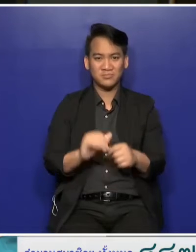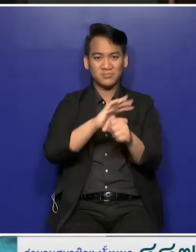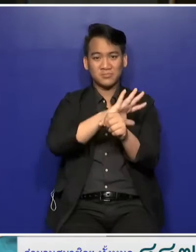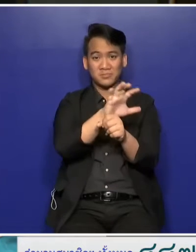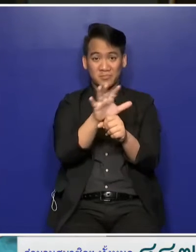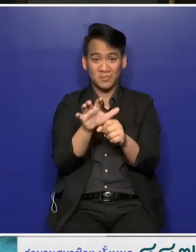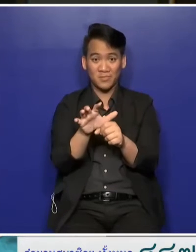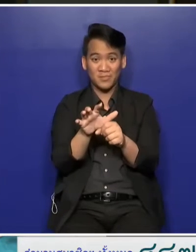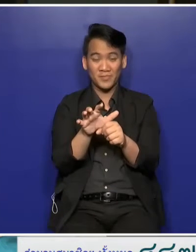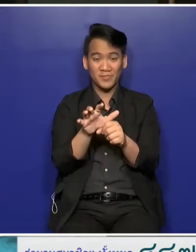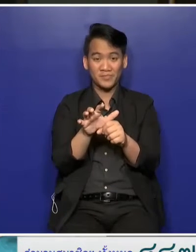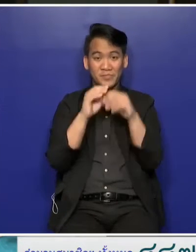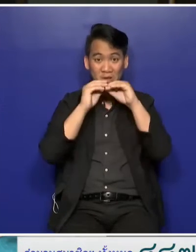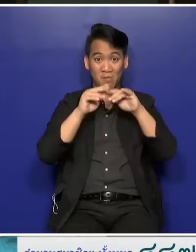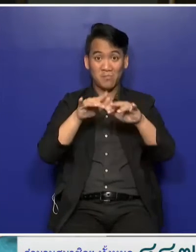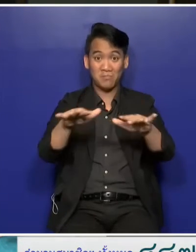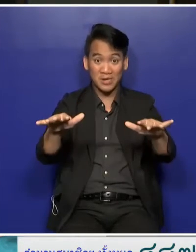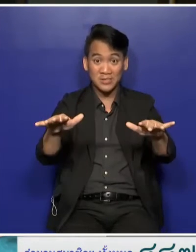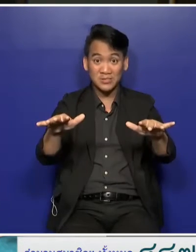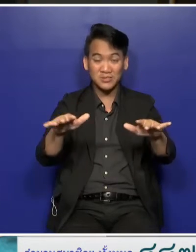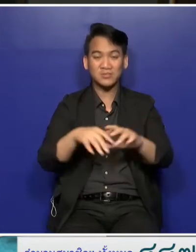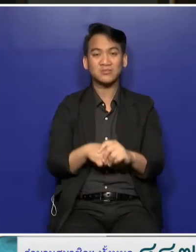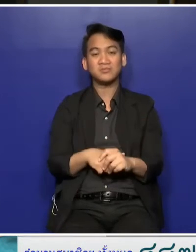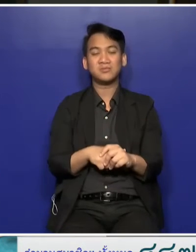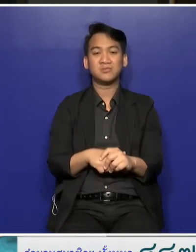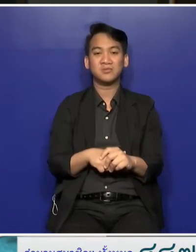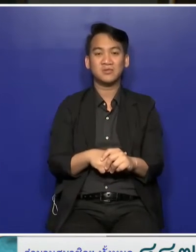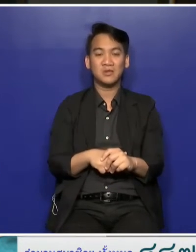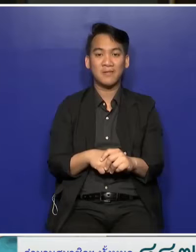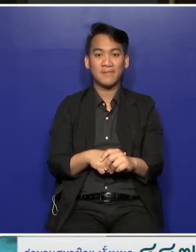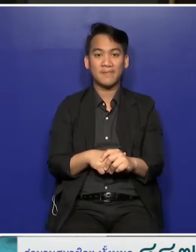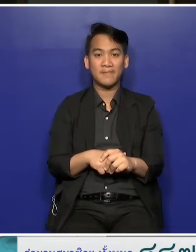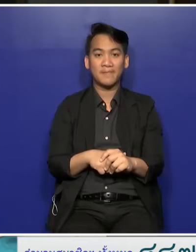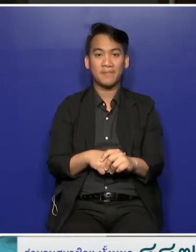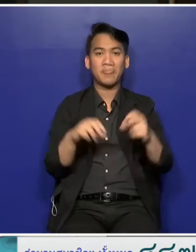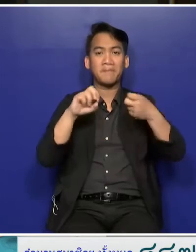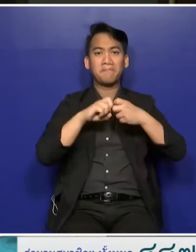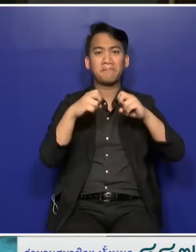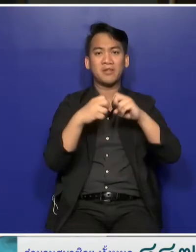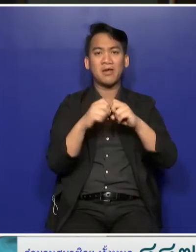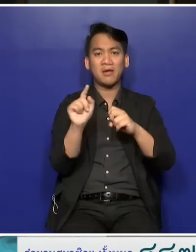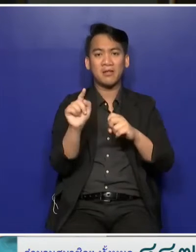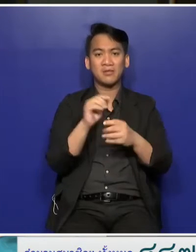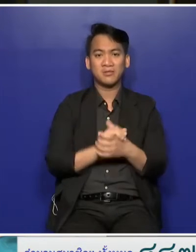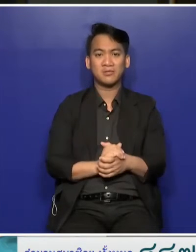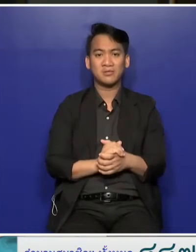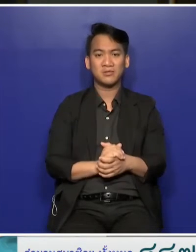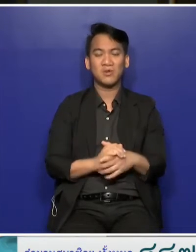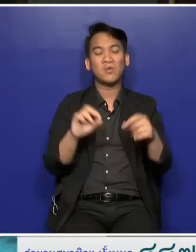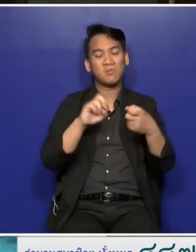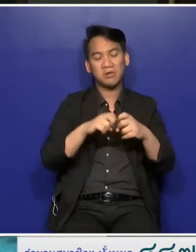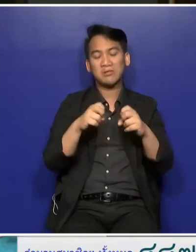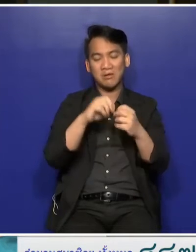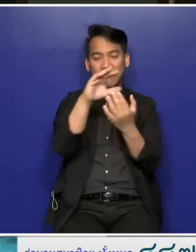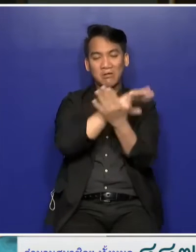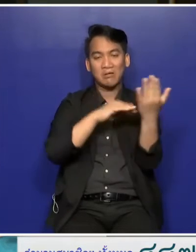บาดไปทั่วประเทศอยางรวเร็วแลวกว้างขวางเนี่ย ผลกระทบทจะเกิดขึ้นเนเชื่อวาจะมผกระทบกปเทศเป็อย่างมา